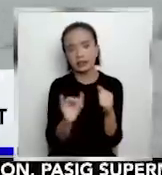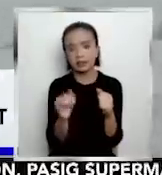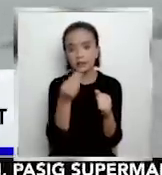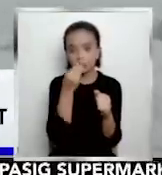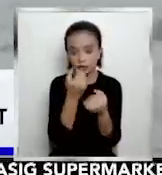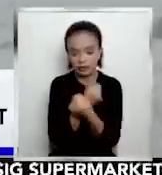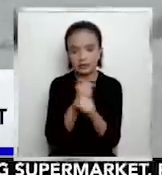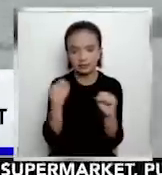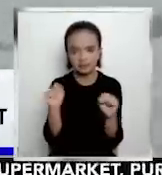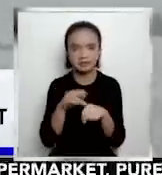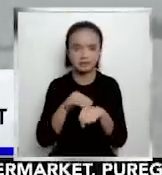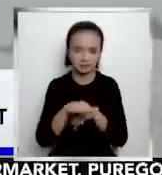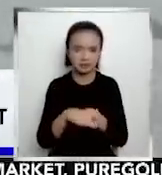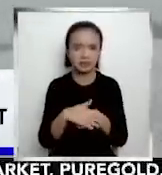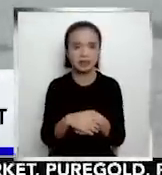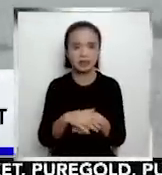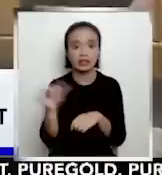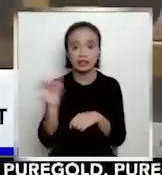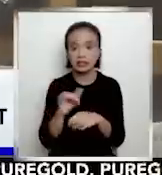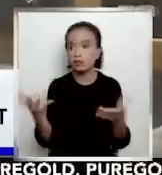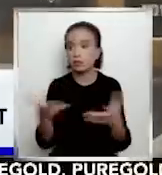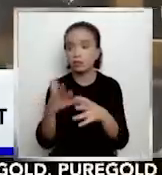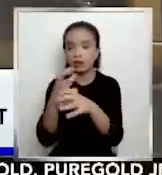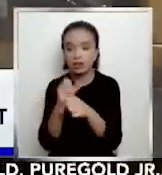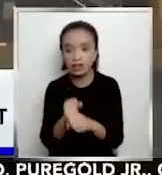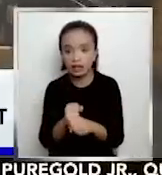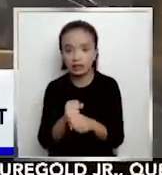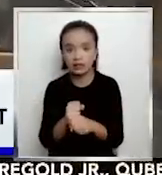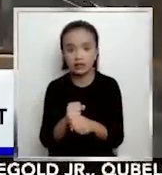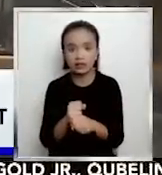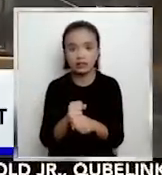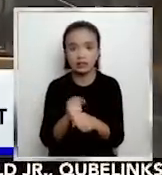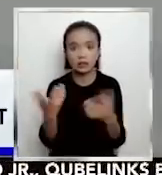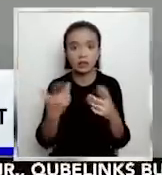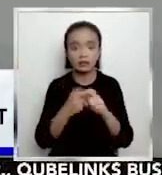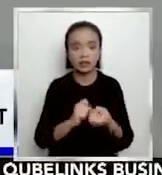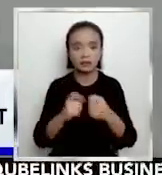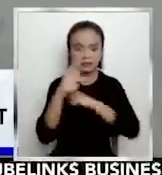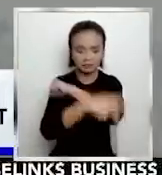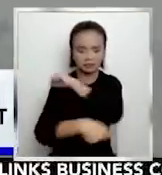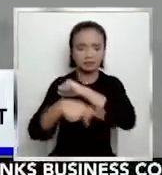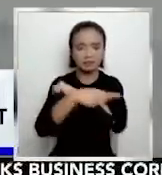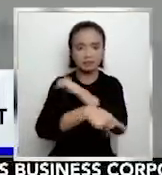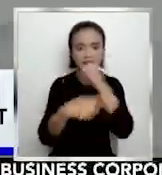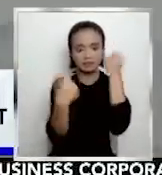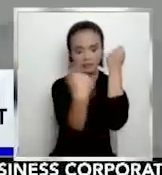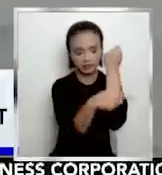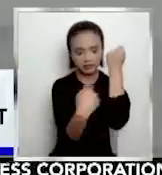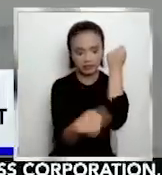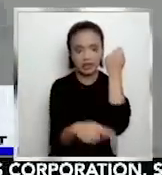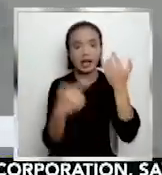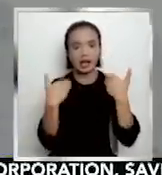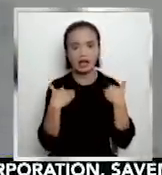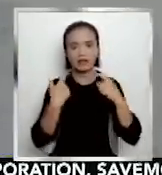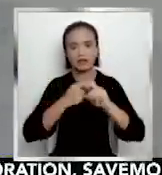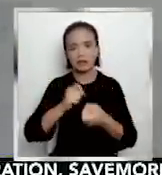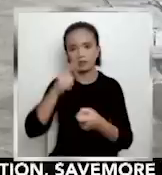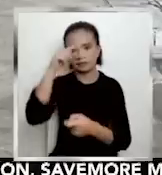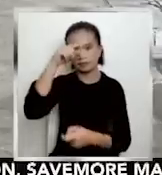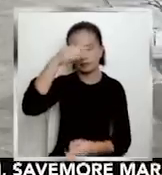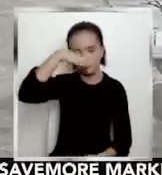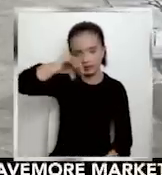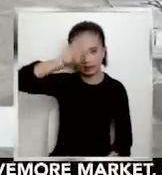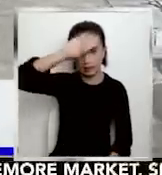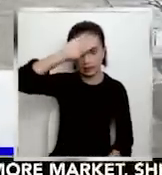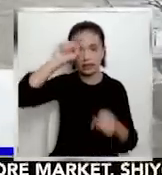Apektado rin ang pagkukunan ng pananambak na karamihan ay mula sa probinsya ng Zambales. Meron ding galing sa Cavite kung saan partikular na maapektuhan